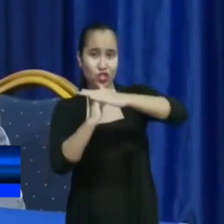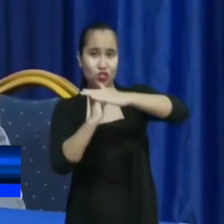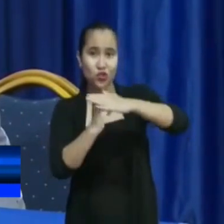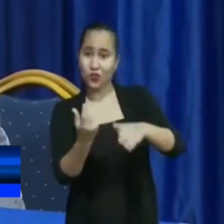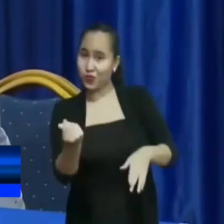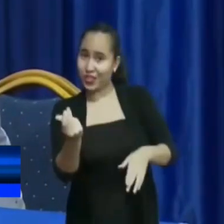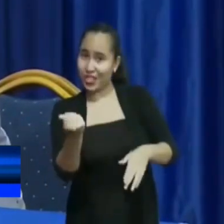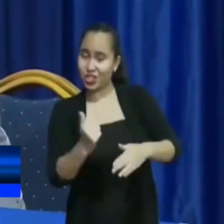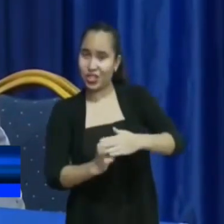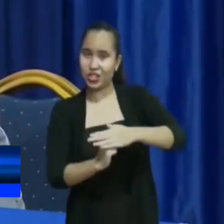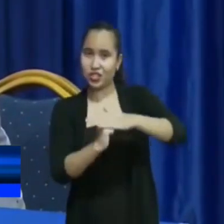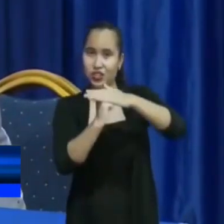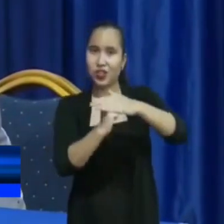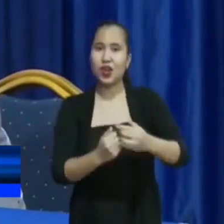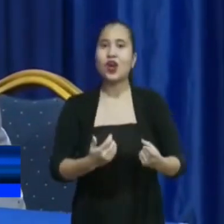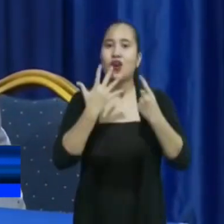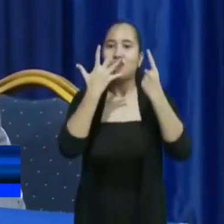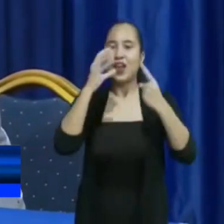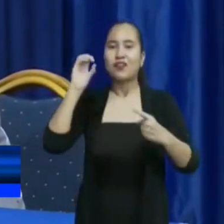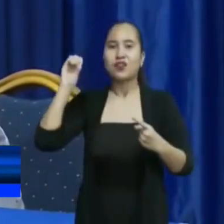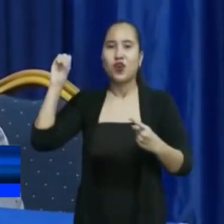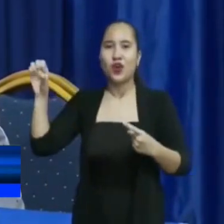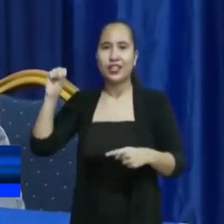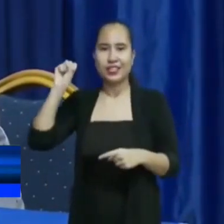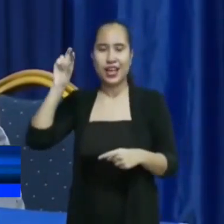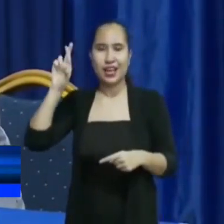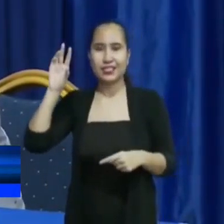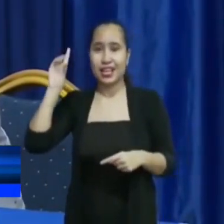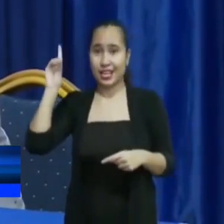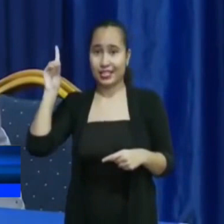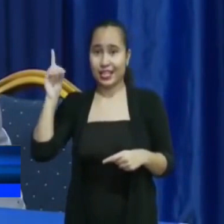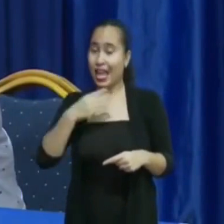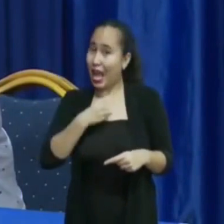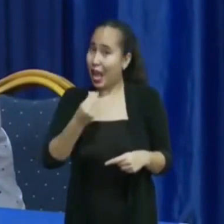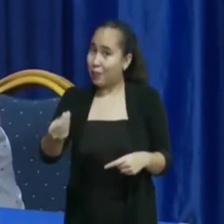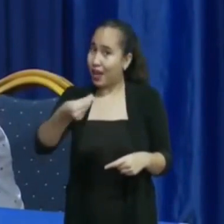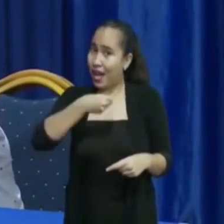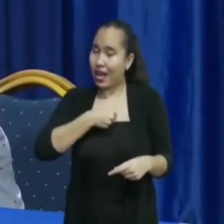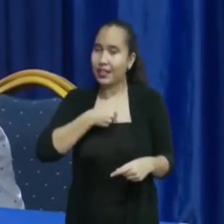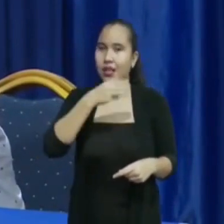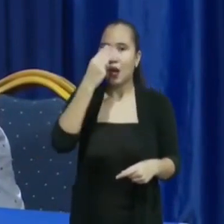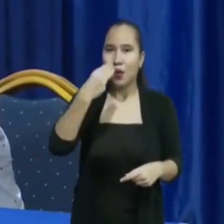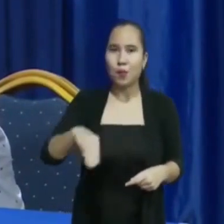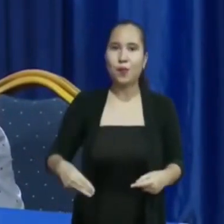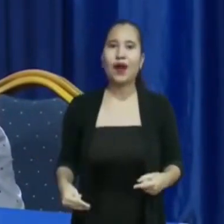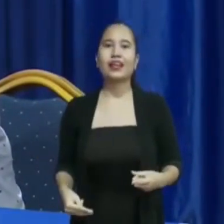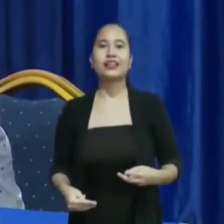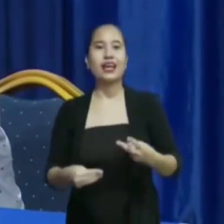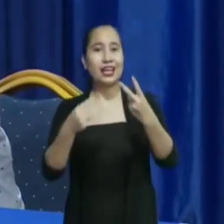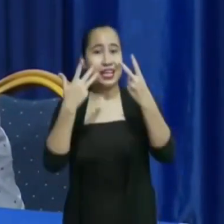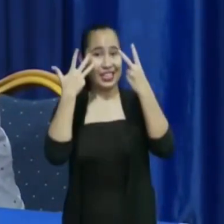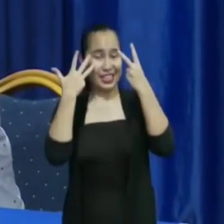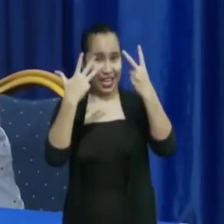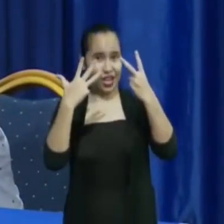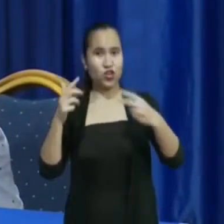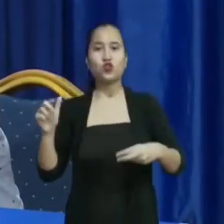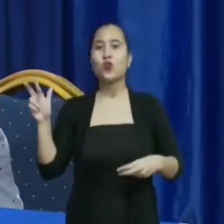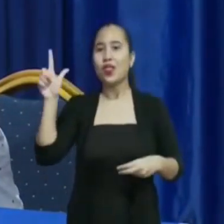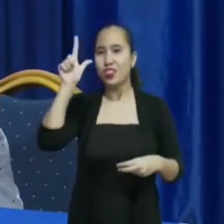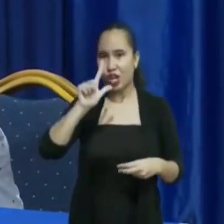COVID-steun, financiële steun van 1500 SRD hebben ontvangen, op maandag 29